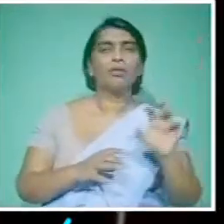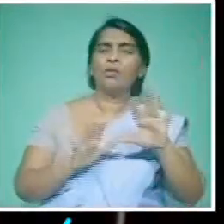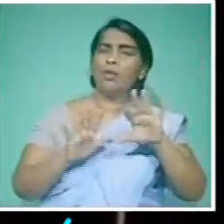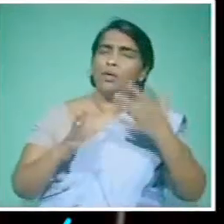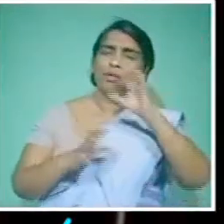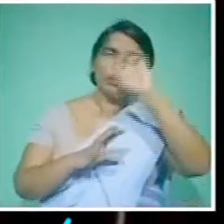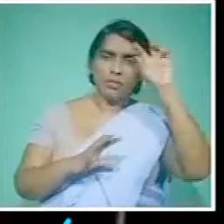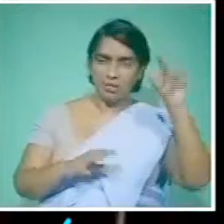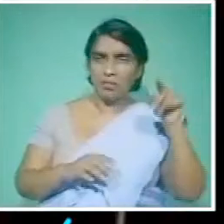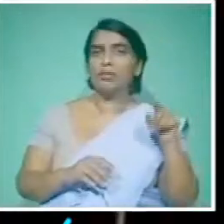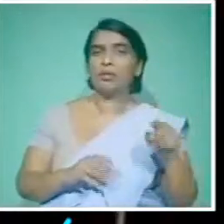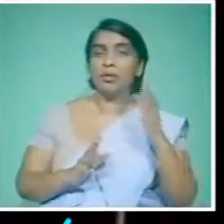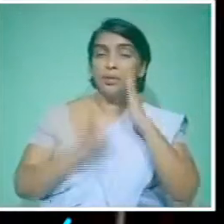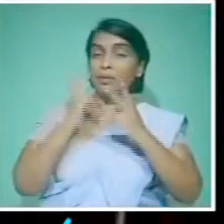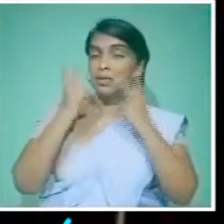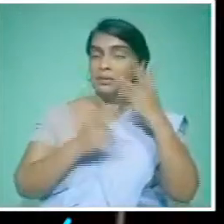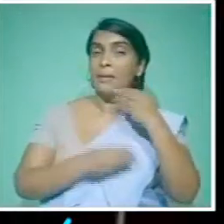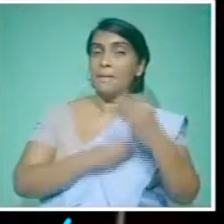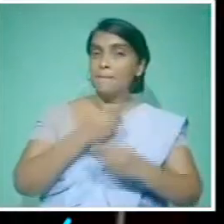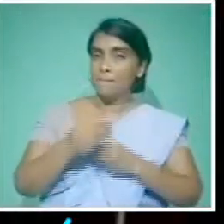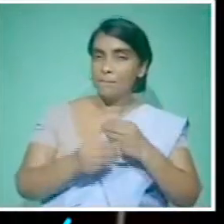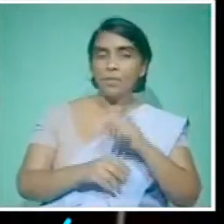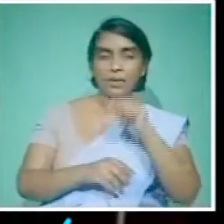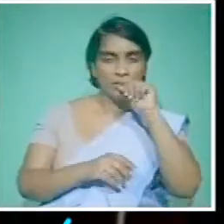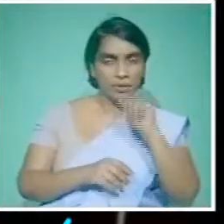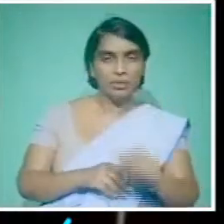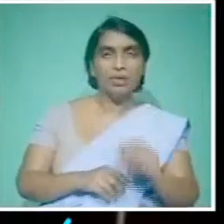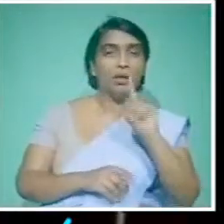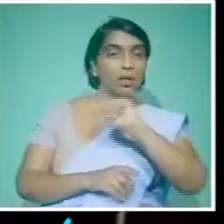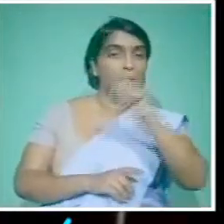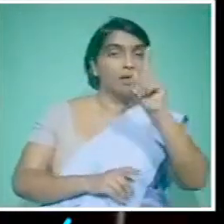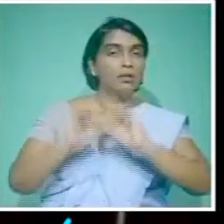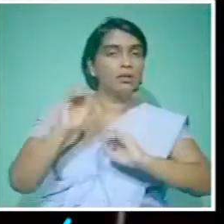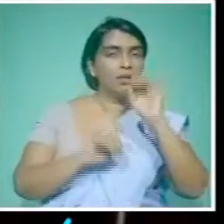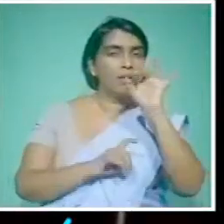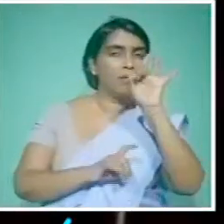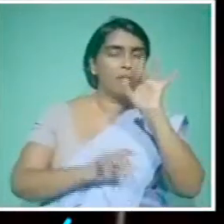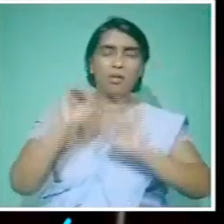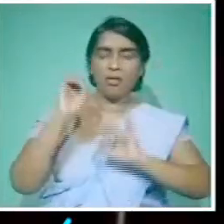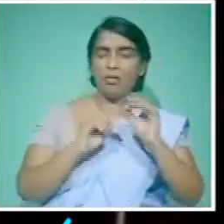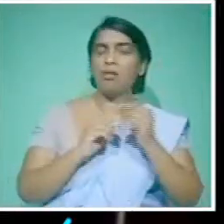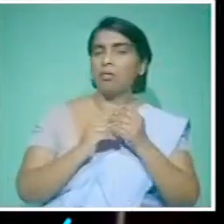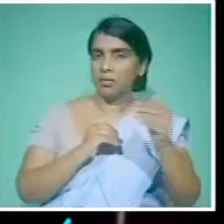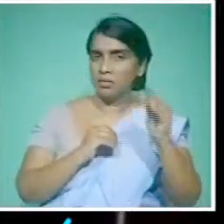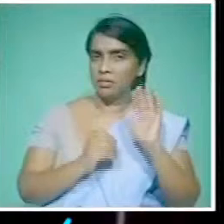ඕනම රටක සංචාරක ව්‍යාපාරයෙන් ඇත්ත වශයෙන්ම 10%ක් 15%ක් අතර විය යුතුයි